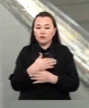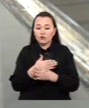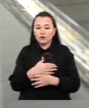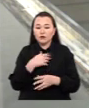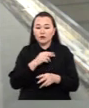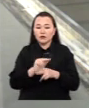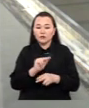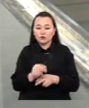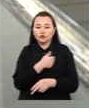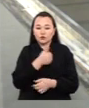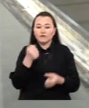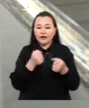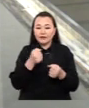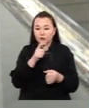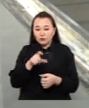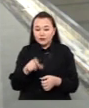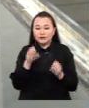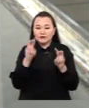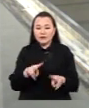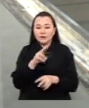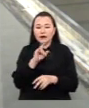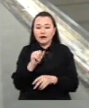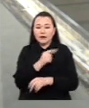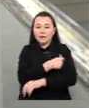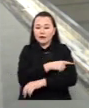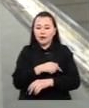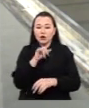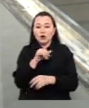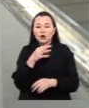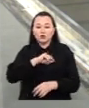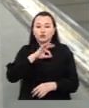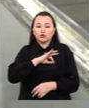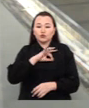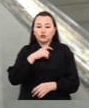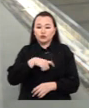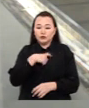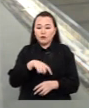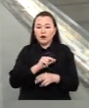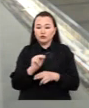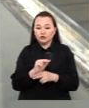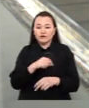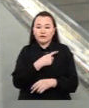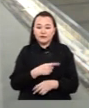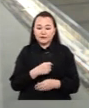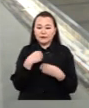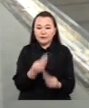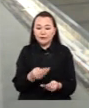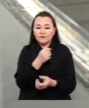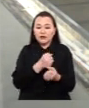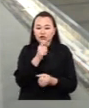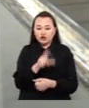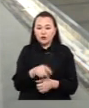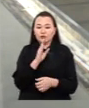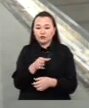обучить обучить водителей на парамедиков провести обучение у себя выдать сертификаты и водители у нас будут работать